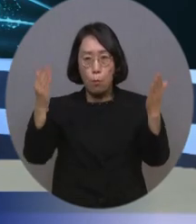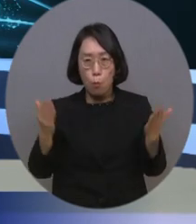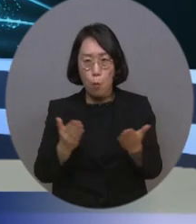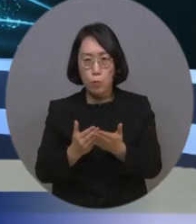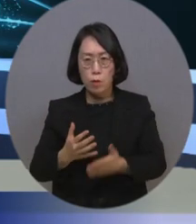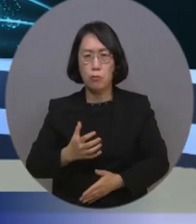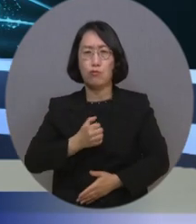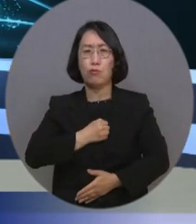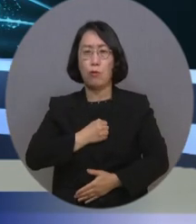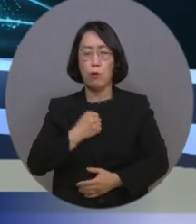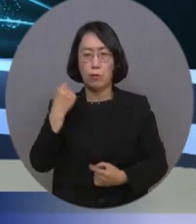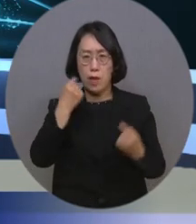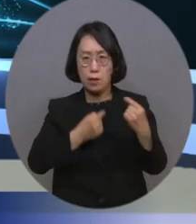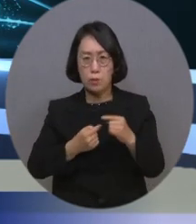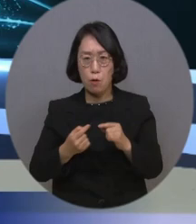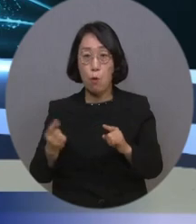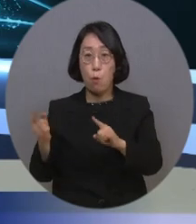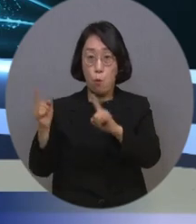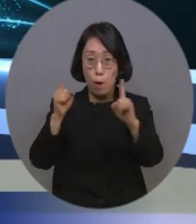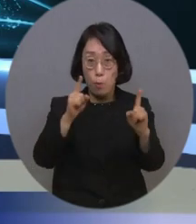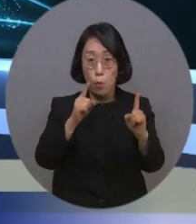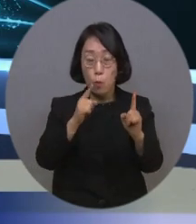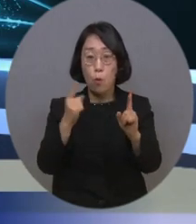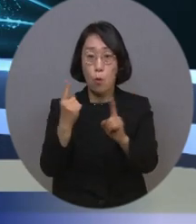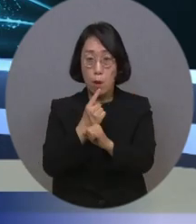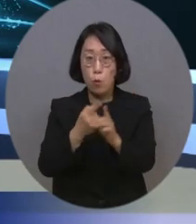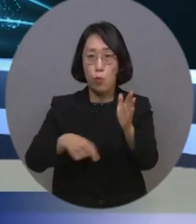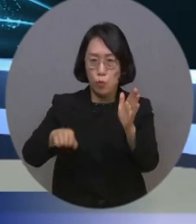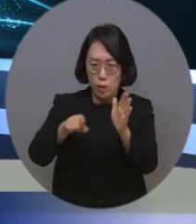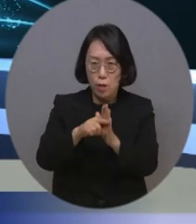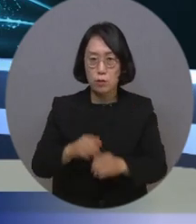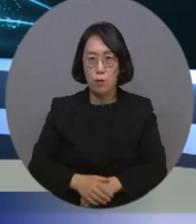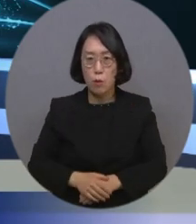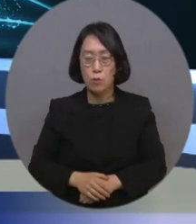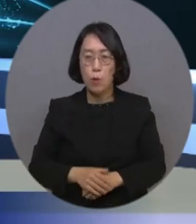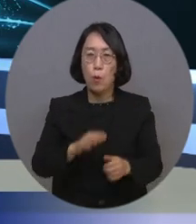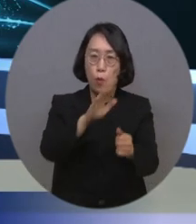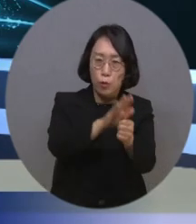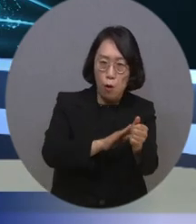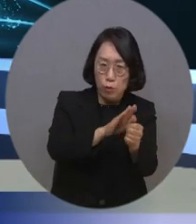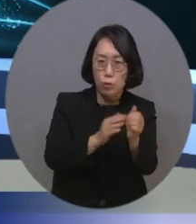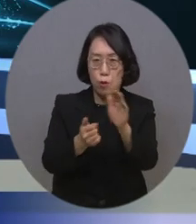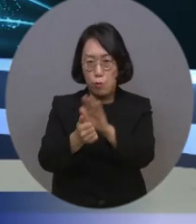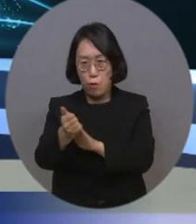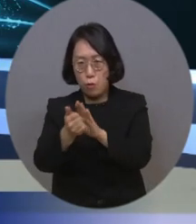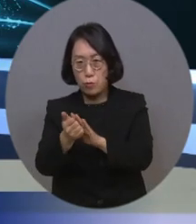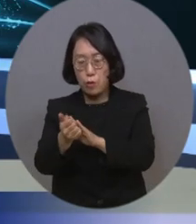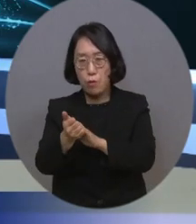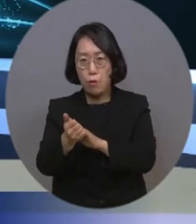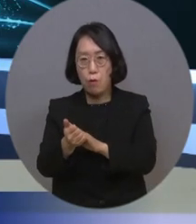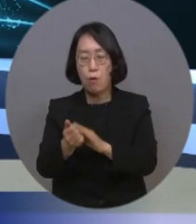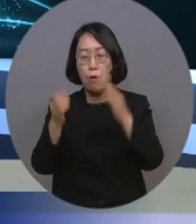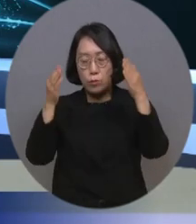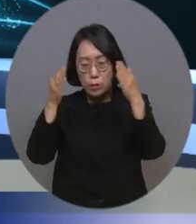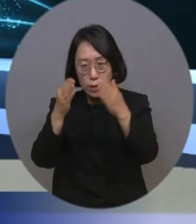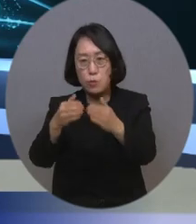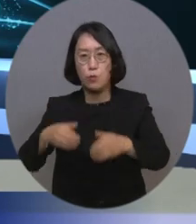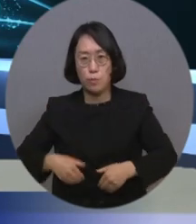남겨진 상흔이 잘 회복되기 위해 서로 안아주고 위로하며 추모하고 치유하는 시간에